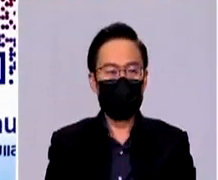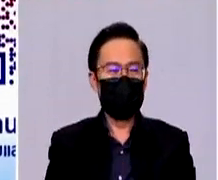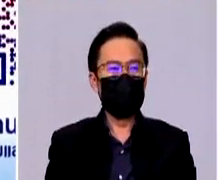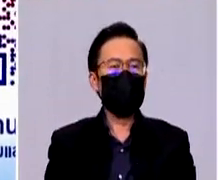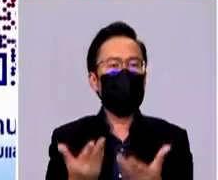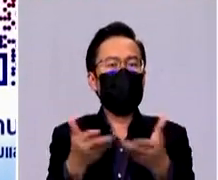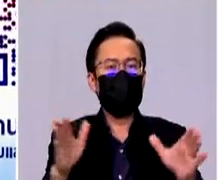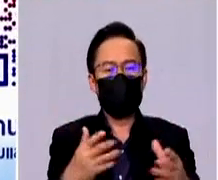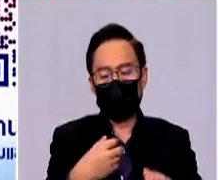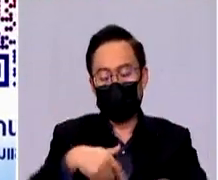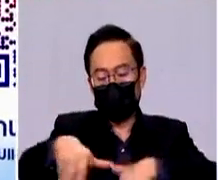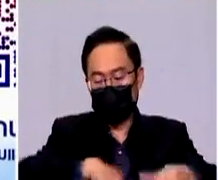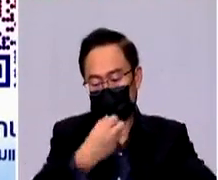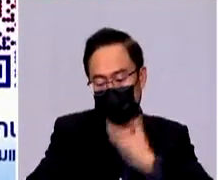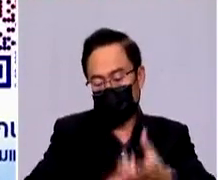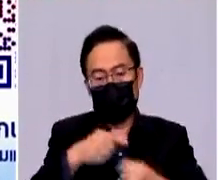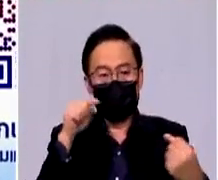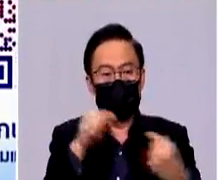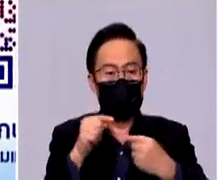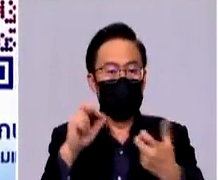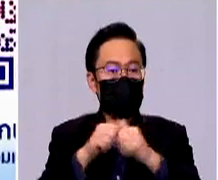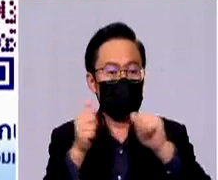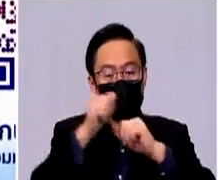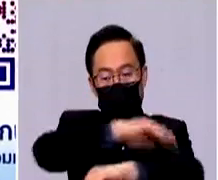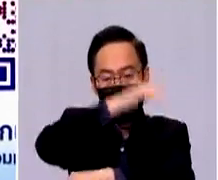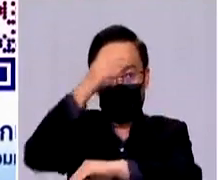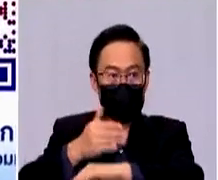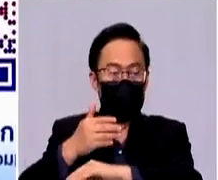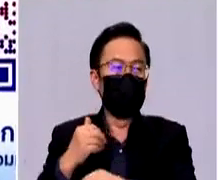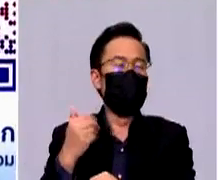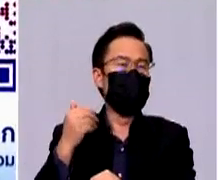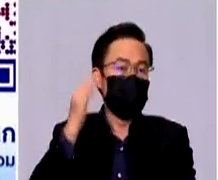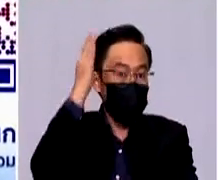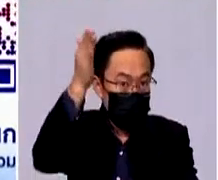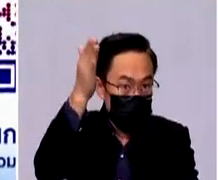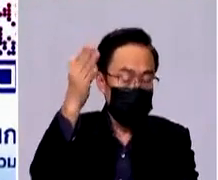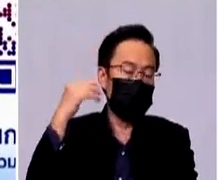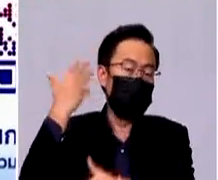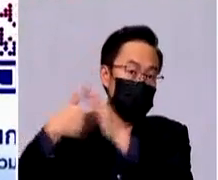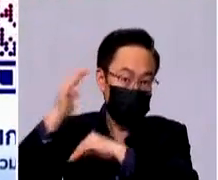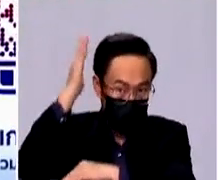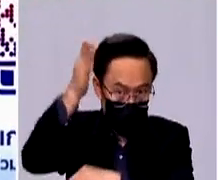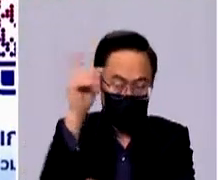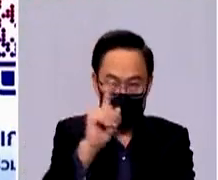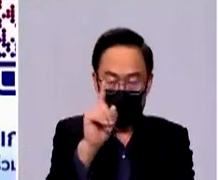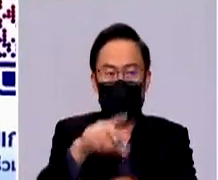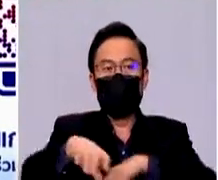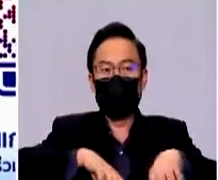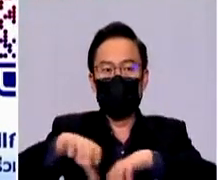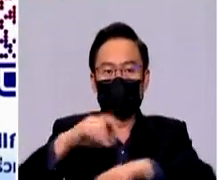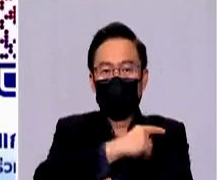ความคิดเห็นทุกภาคส่วนอนาคตสถานีหัวลำโพงประวัติศาสตร์คู่การพัฒนาจะจัดขึ้นในวันพรุ่งนี้เวลา 13:00 นถึ